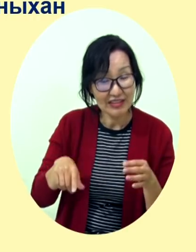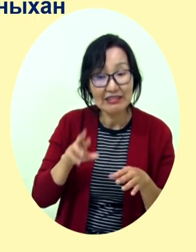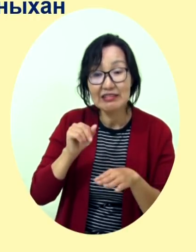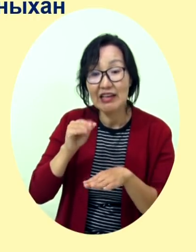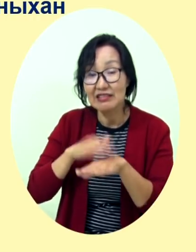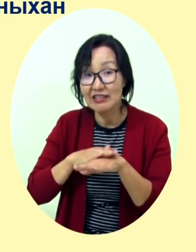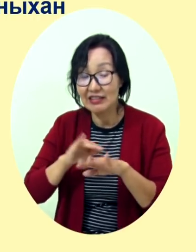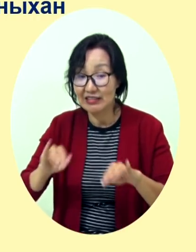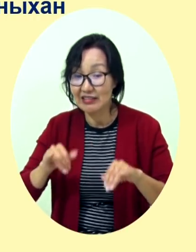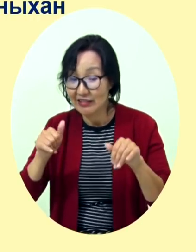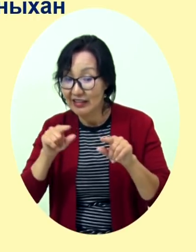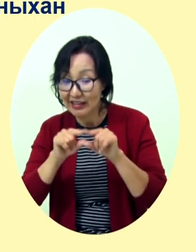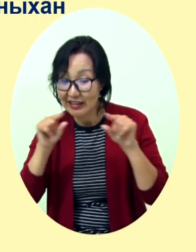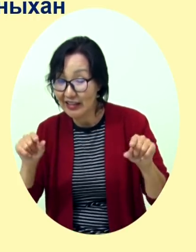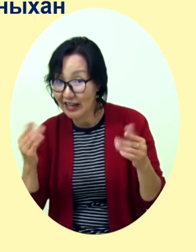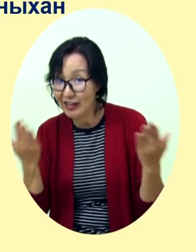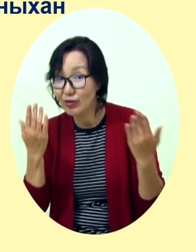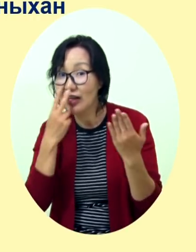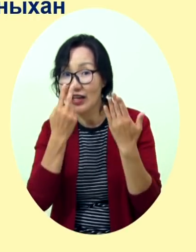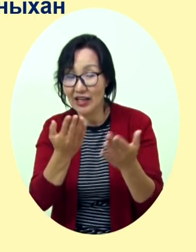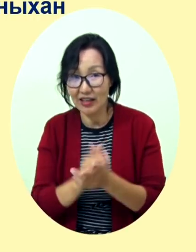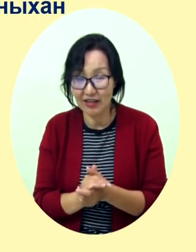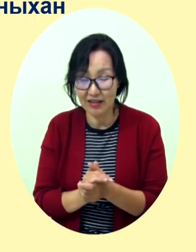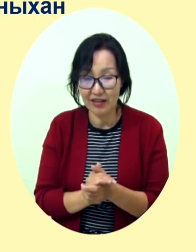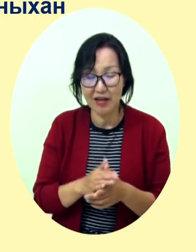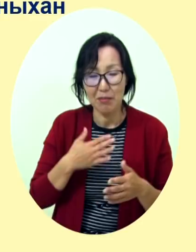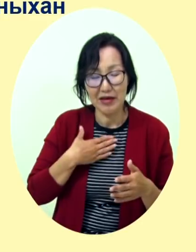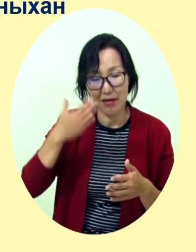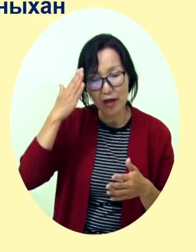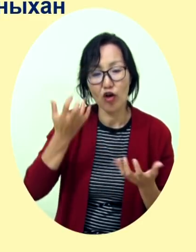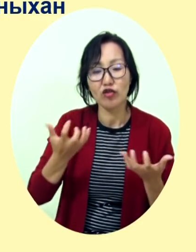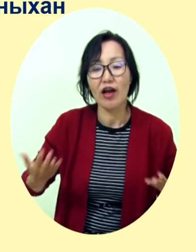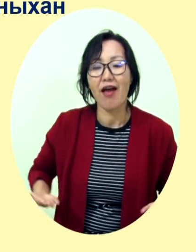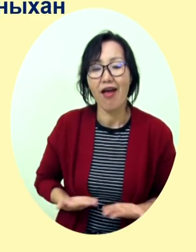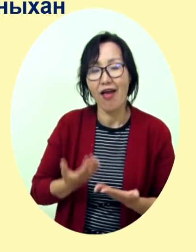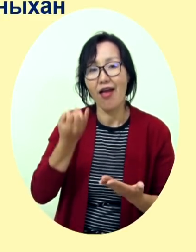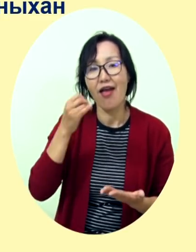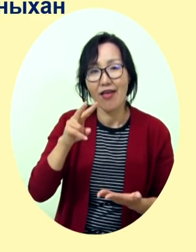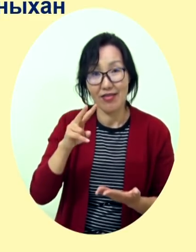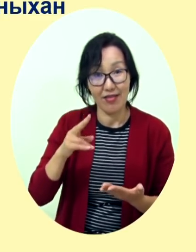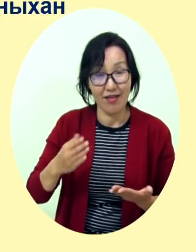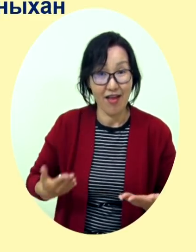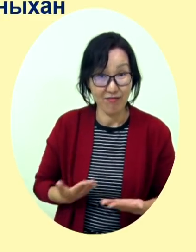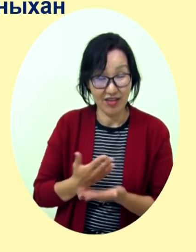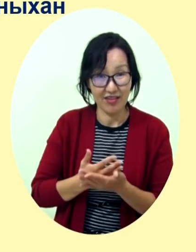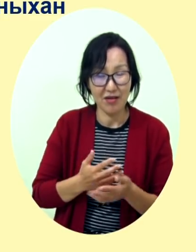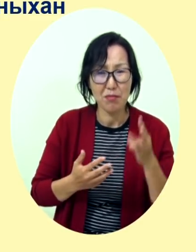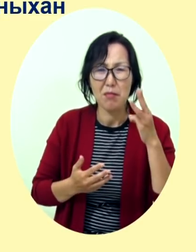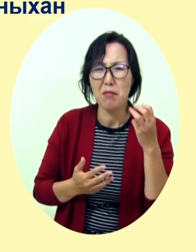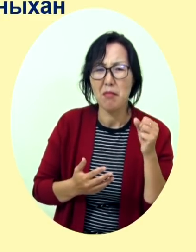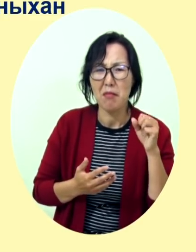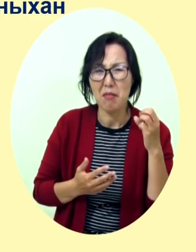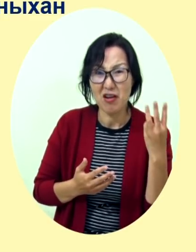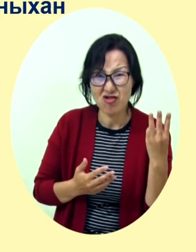засныг бүгдээрээ дараагийн хэсгээс харьцуулан харъя. Манай байранд олон айл амьдардаг. Тэгэхээр энд маш гэдэг